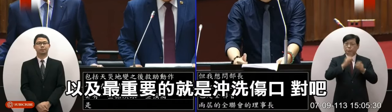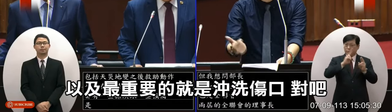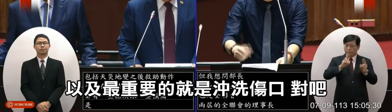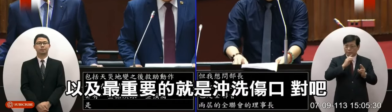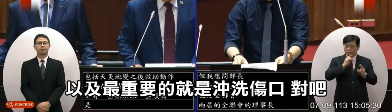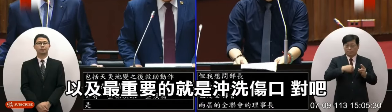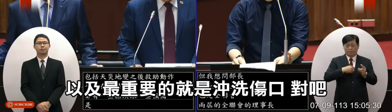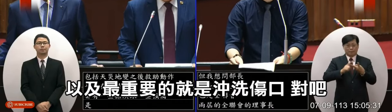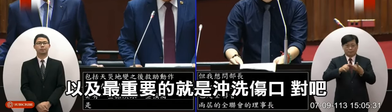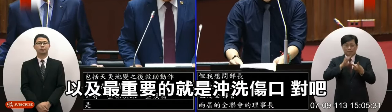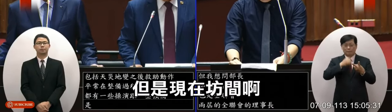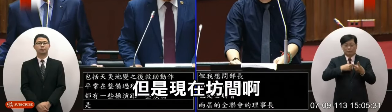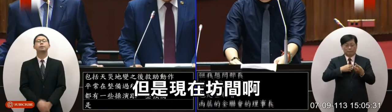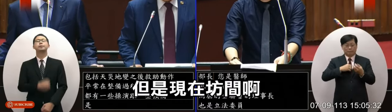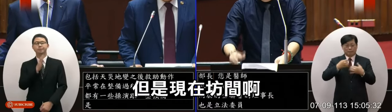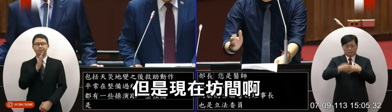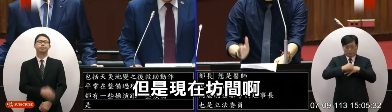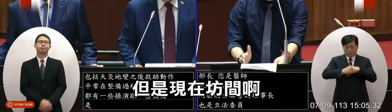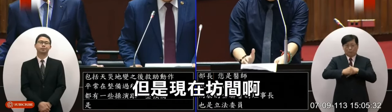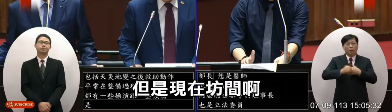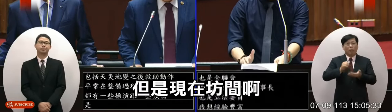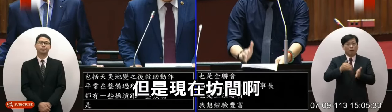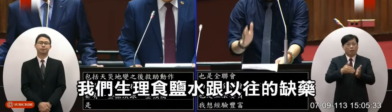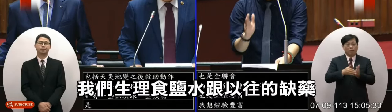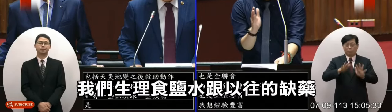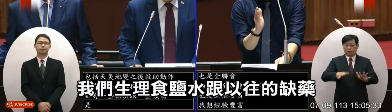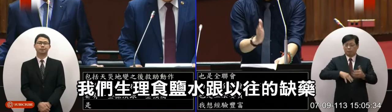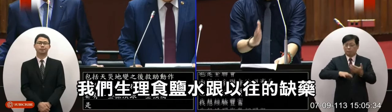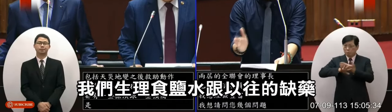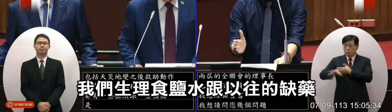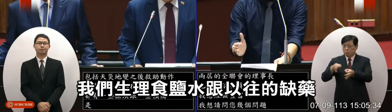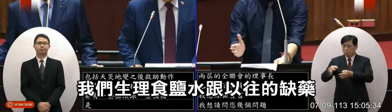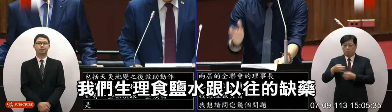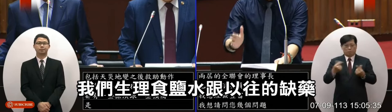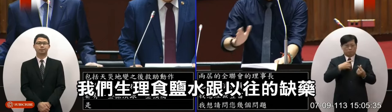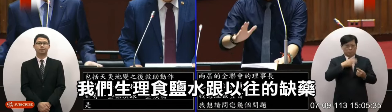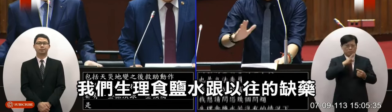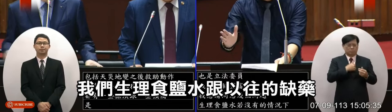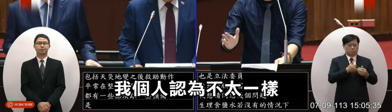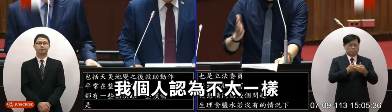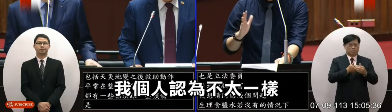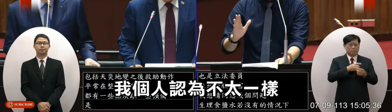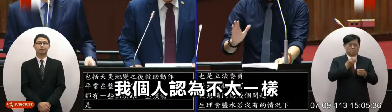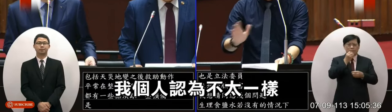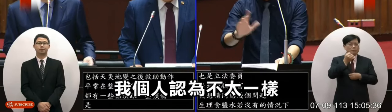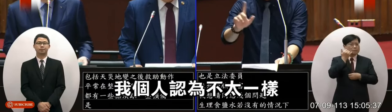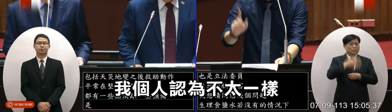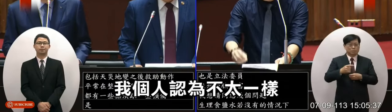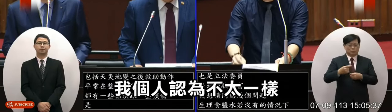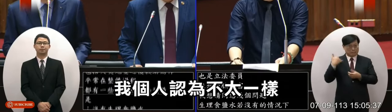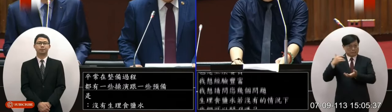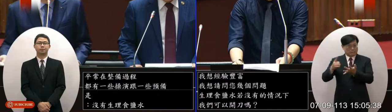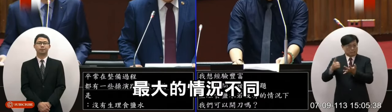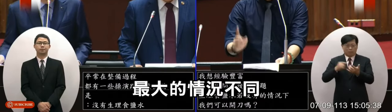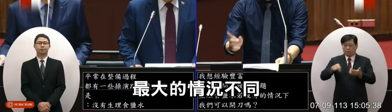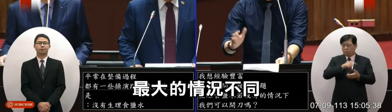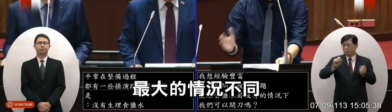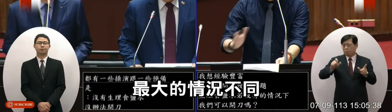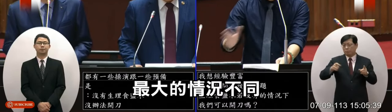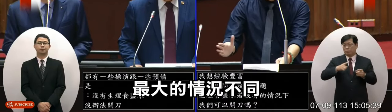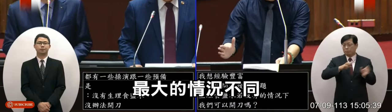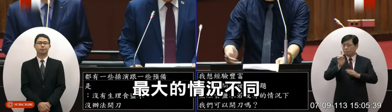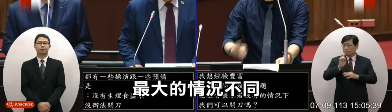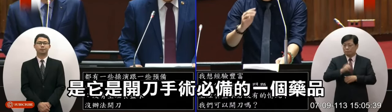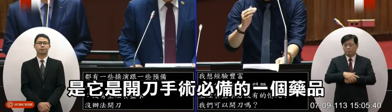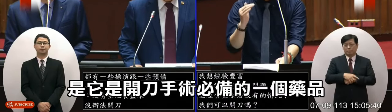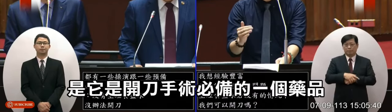重要就是重启伤口，对吧？ 是。 但是呢，现在坊间呢、啊，我们生理食盐水跟以往的缺药，我个人认为不太一样哦。最大的情